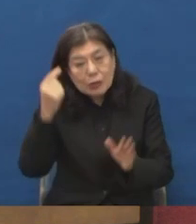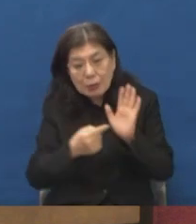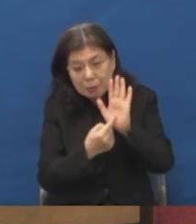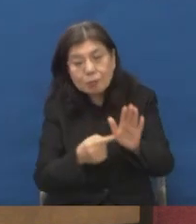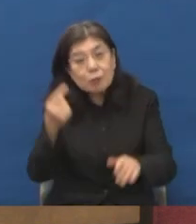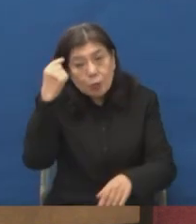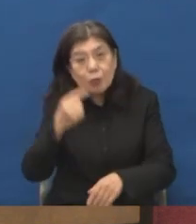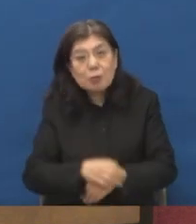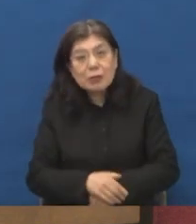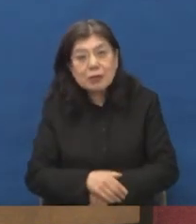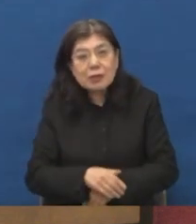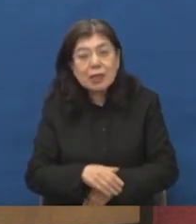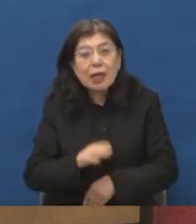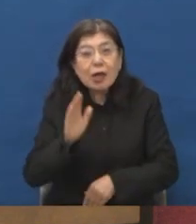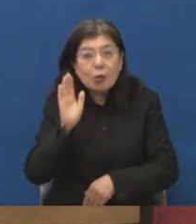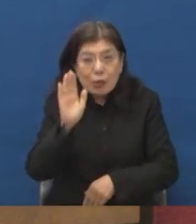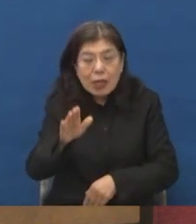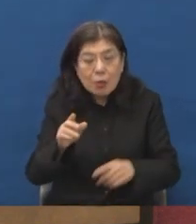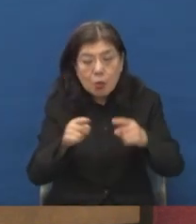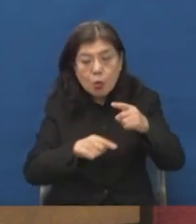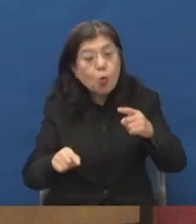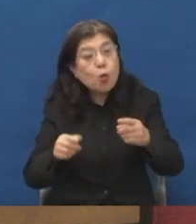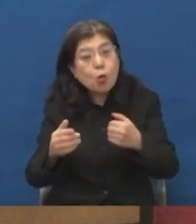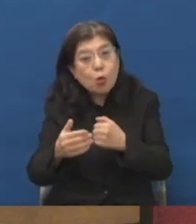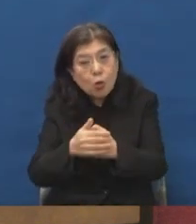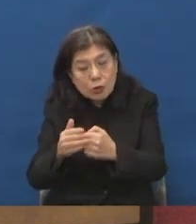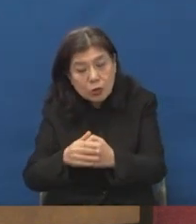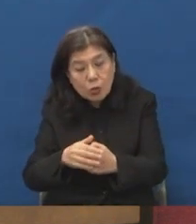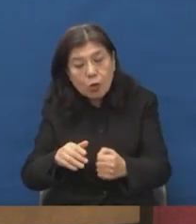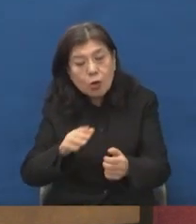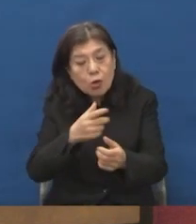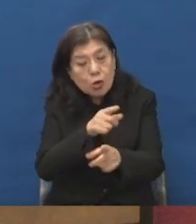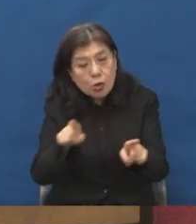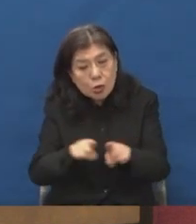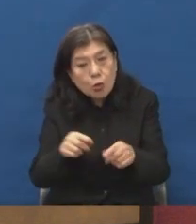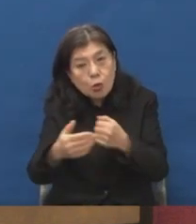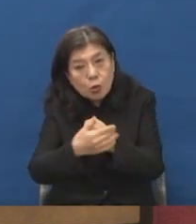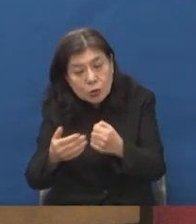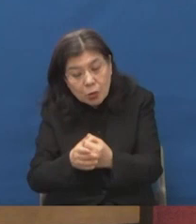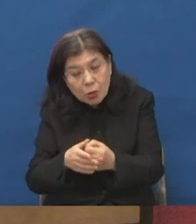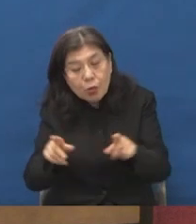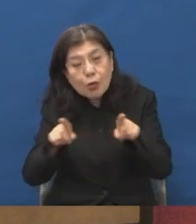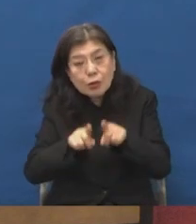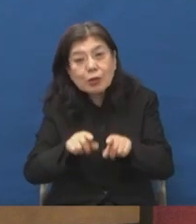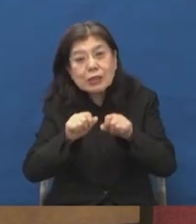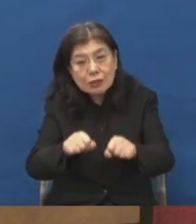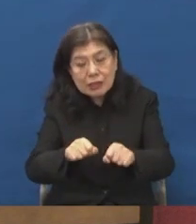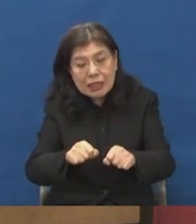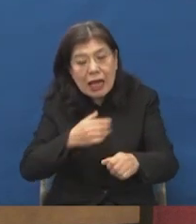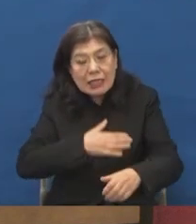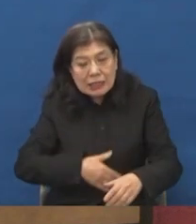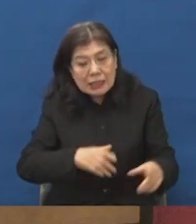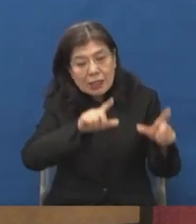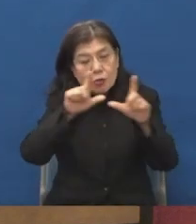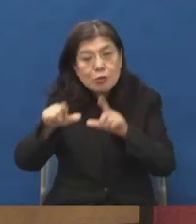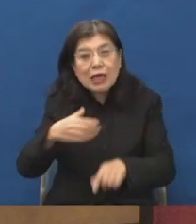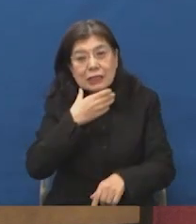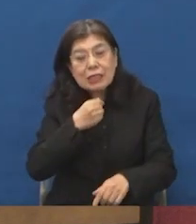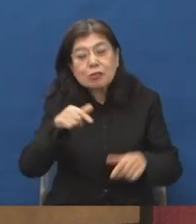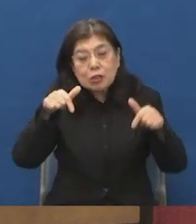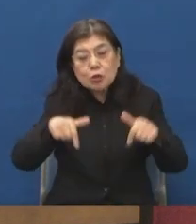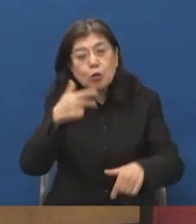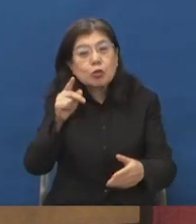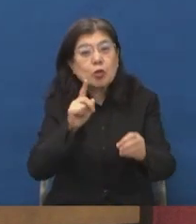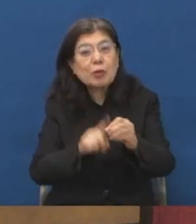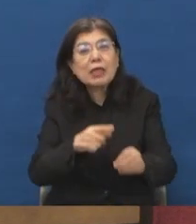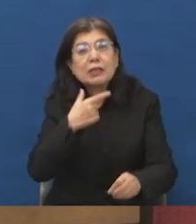続き公助を強化し、災害に強く安心安全で暮らしやすい京都市を目指すことを求めます。パ